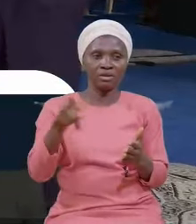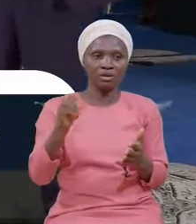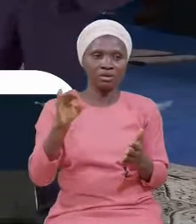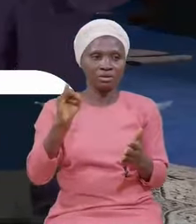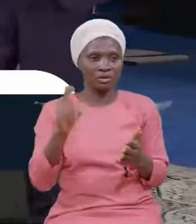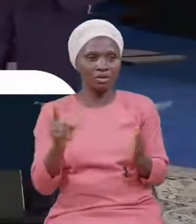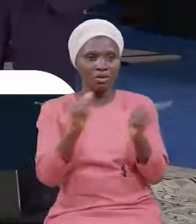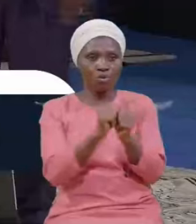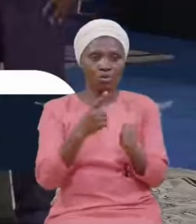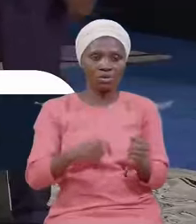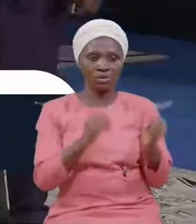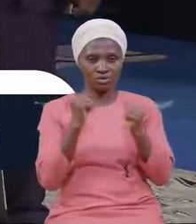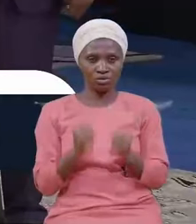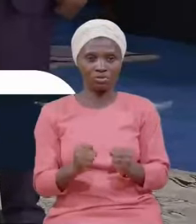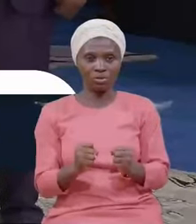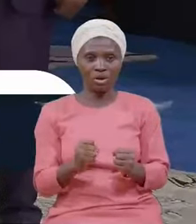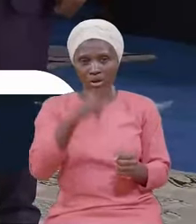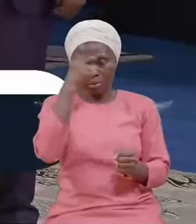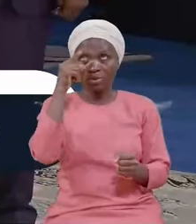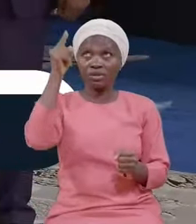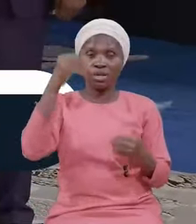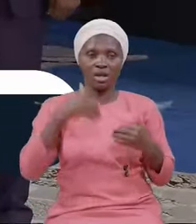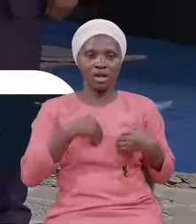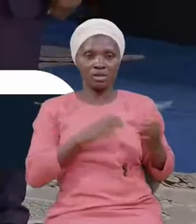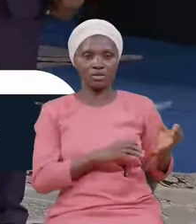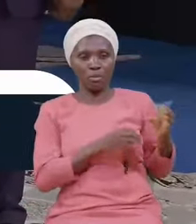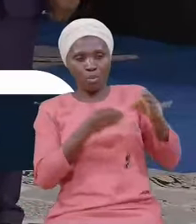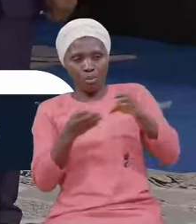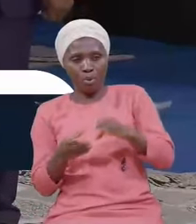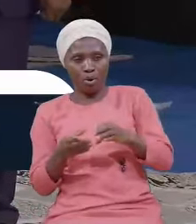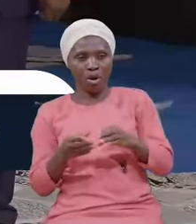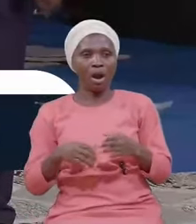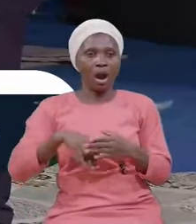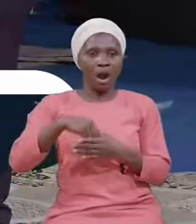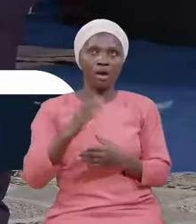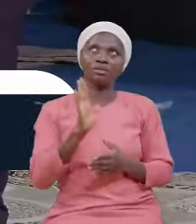avec les puissants, parce qu'il s'est livré